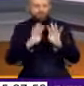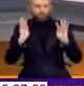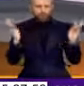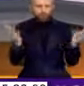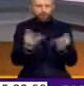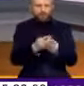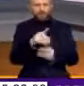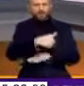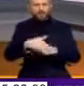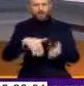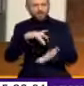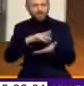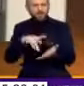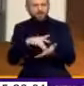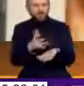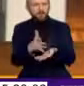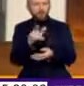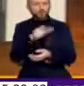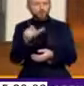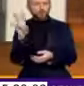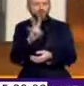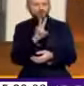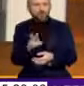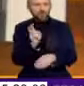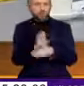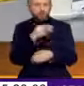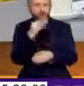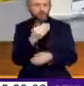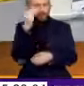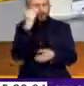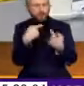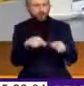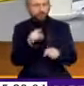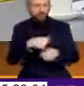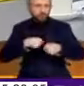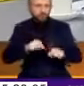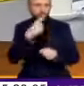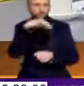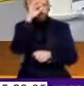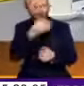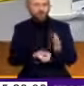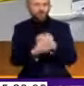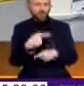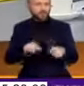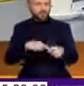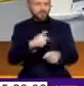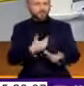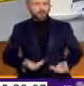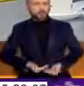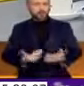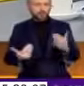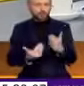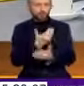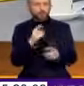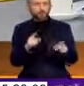центрі міста, і люди, священники, вірянники, які прийшли сказати, що їхня позиція інша, їх просто била поліція, бо виявляється, це, ну, ми живемо в новому